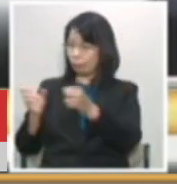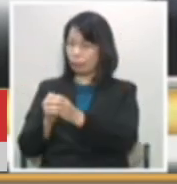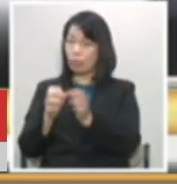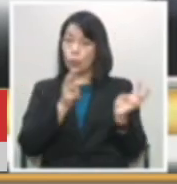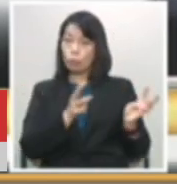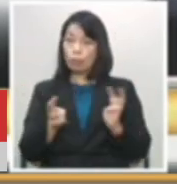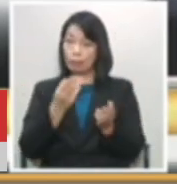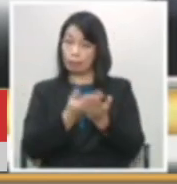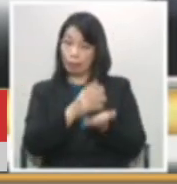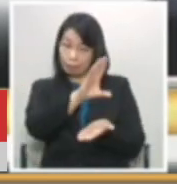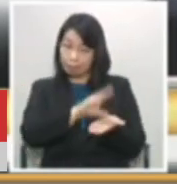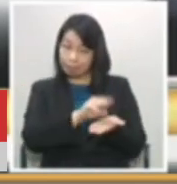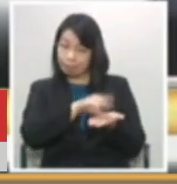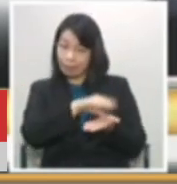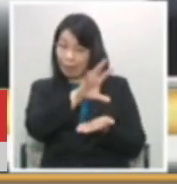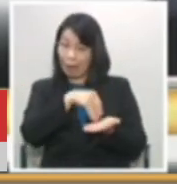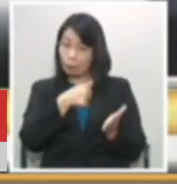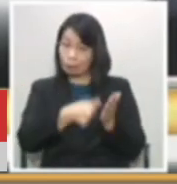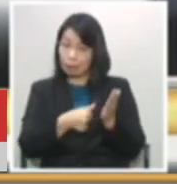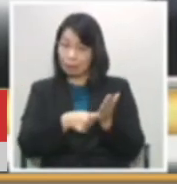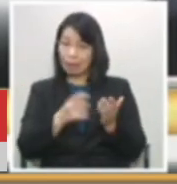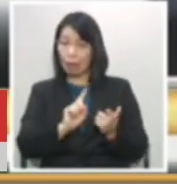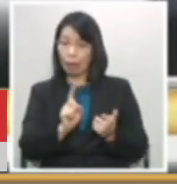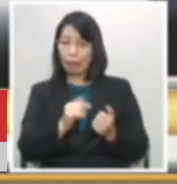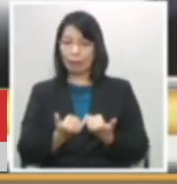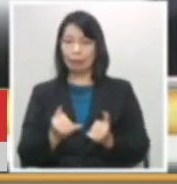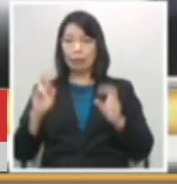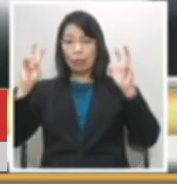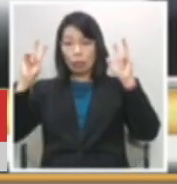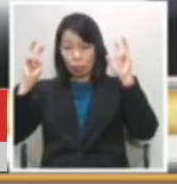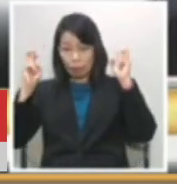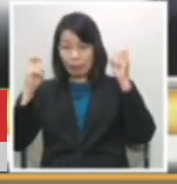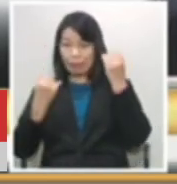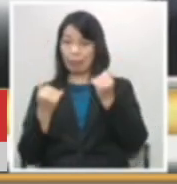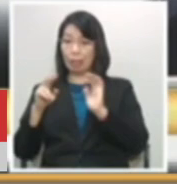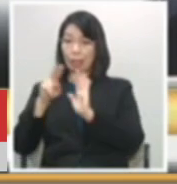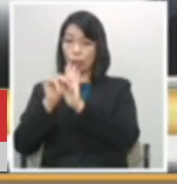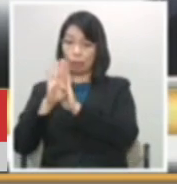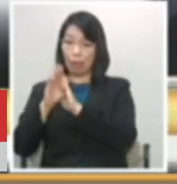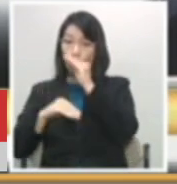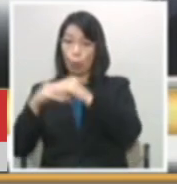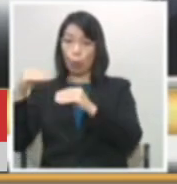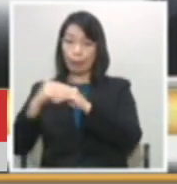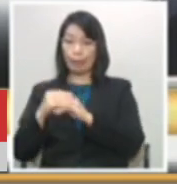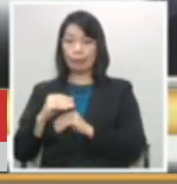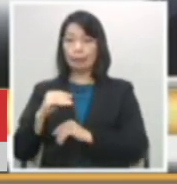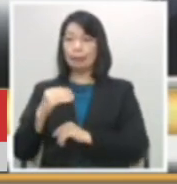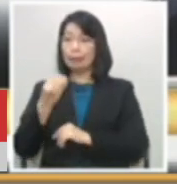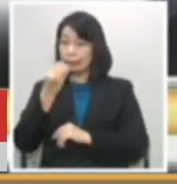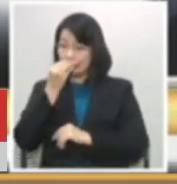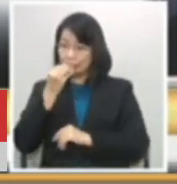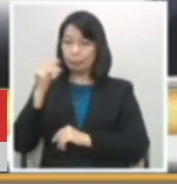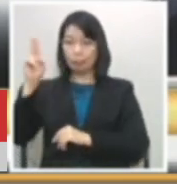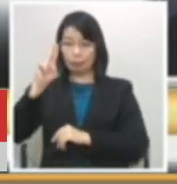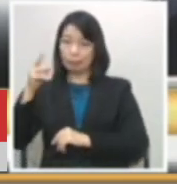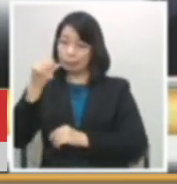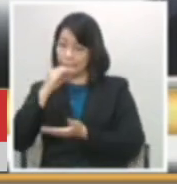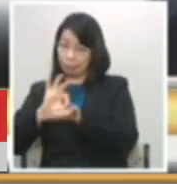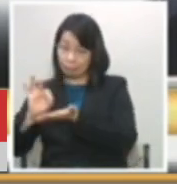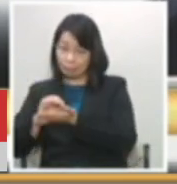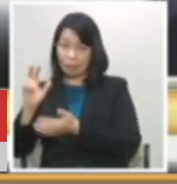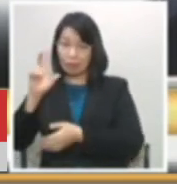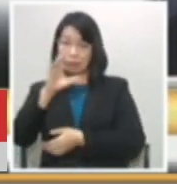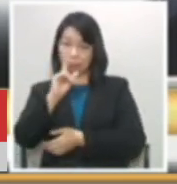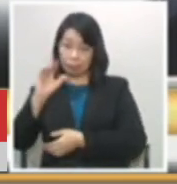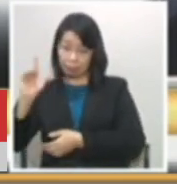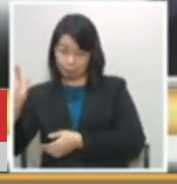จเปรียบเทียบกับนโยบายชิมช็อปใช้ที่พวกท่านได้ภูมิใจกันนักหนานะคะว่าประสบความสำเร็จแต่ดิฉันต้องเรียนตามตรง